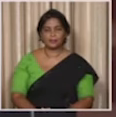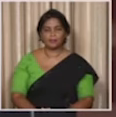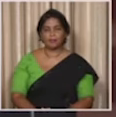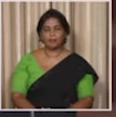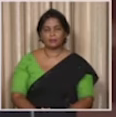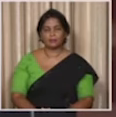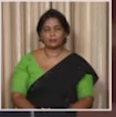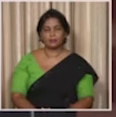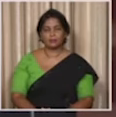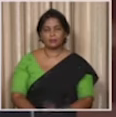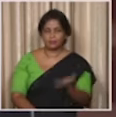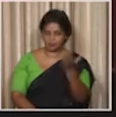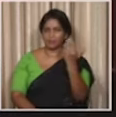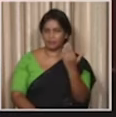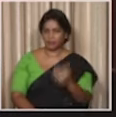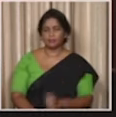ගරු ඇමතුමා,